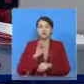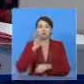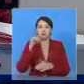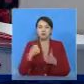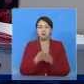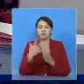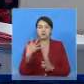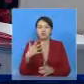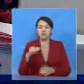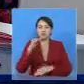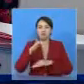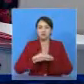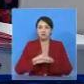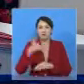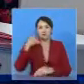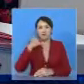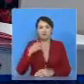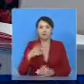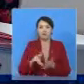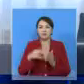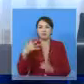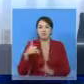до 5 вечера. Телефон для справок